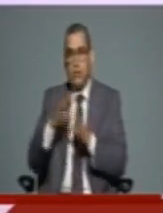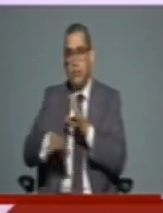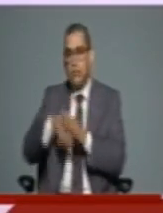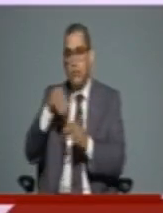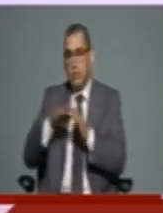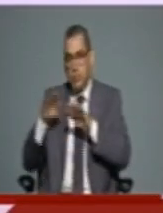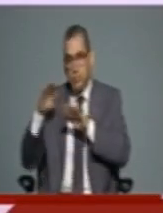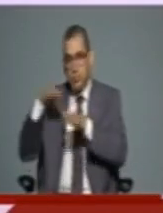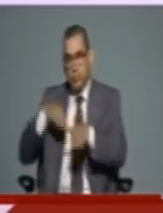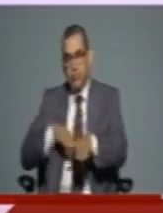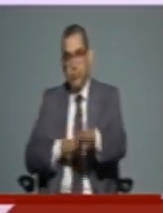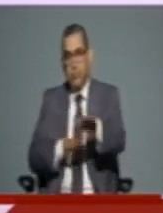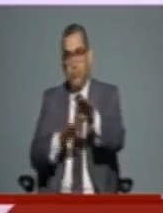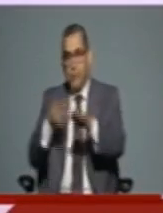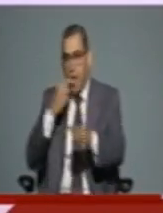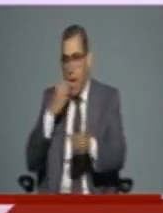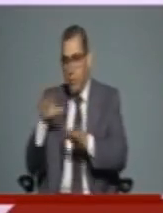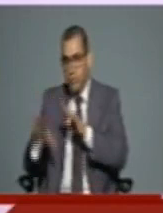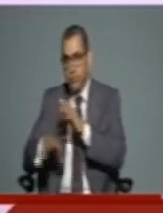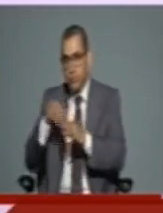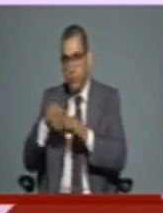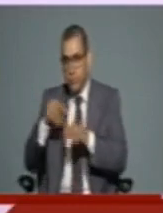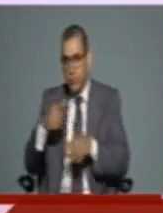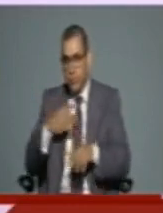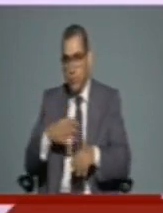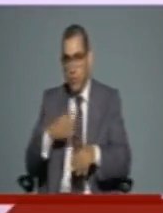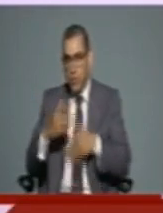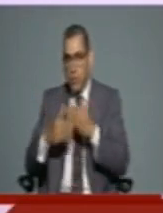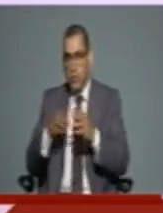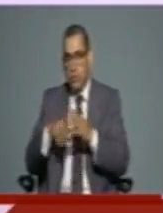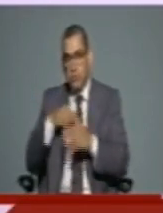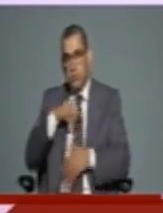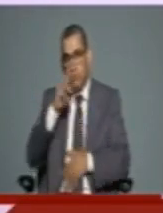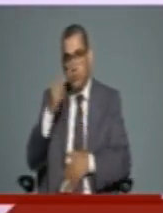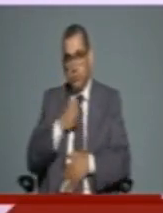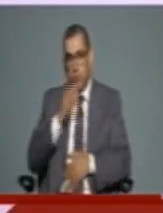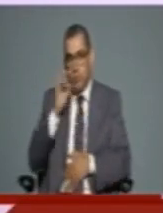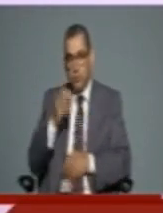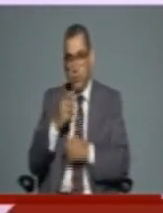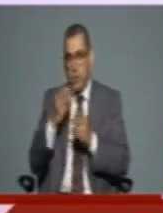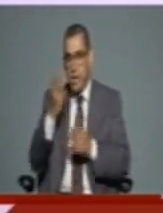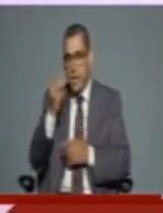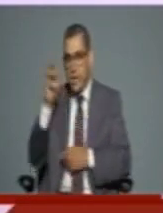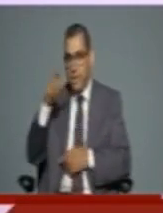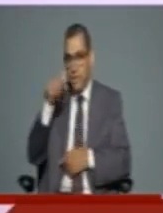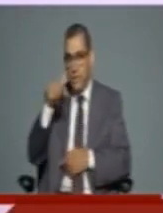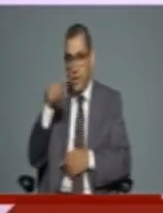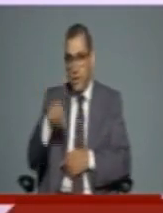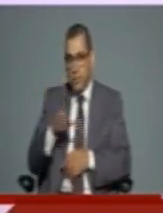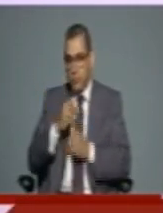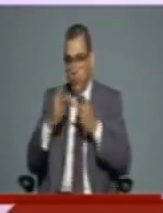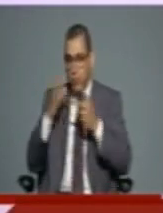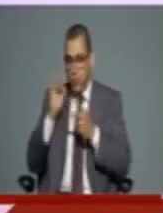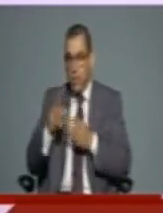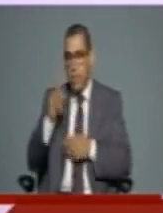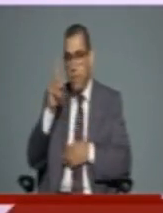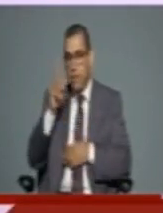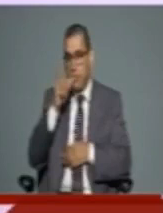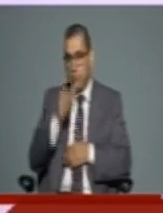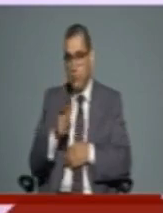الله هيتم يعني توقعي كان مفروض في 30/6 ده ننتهي، ولكن